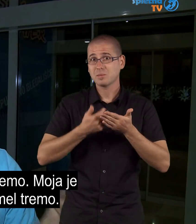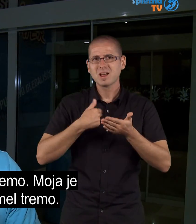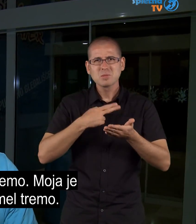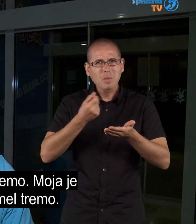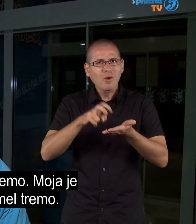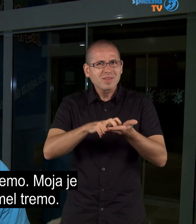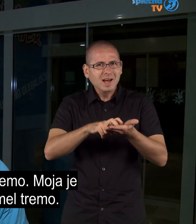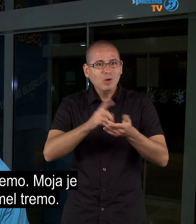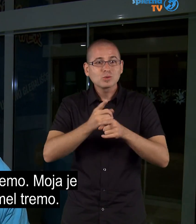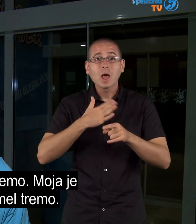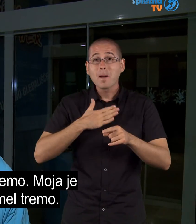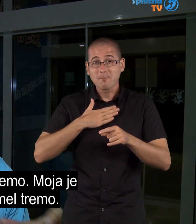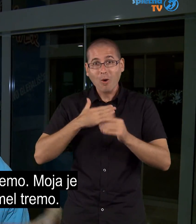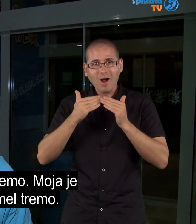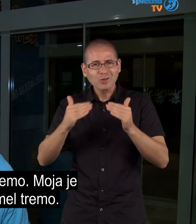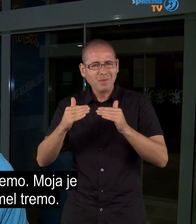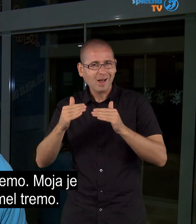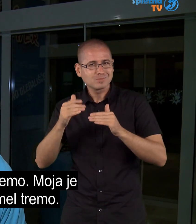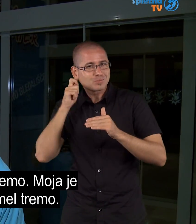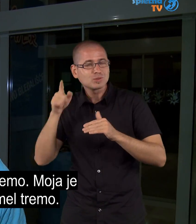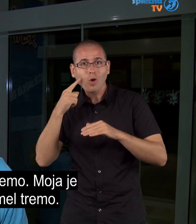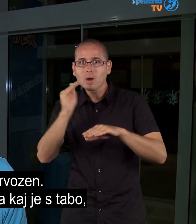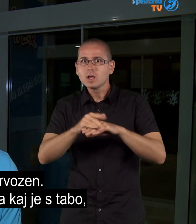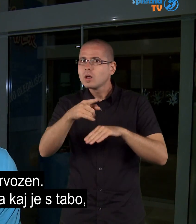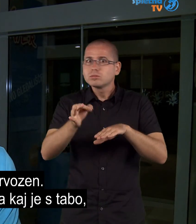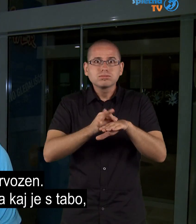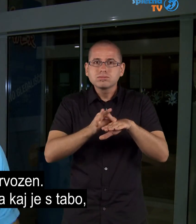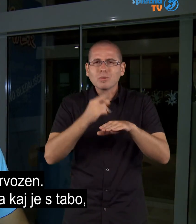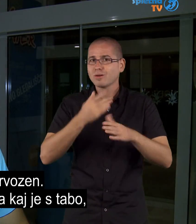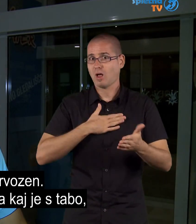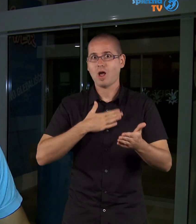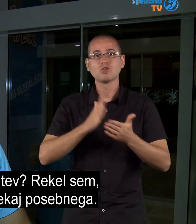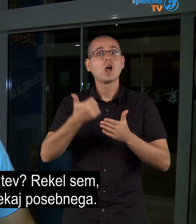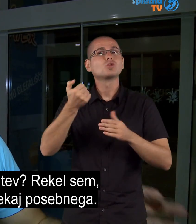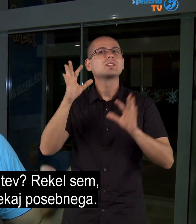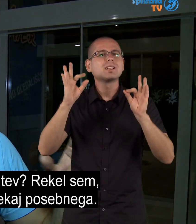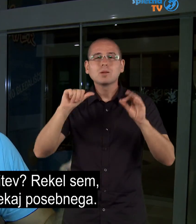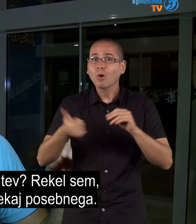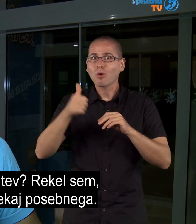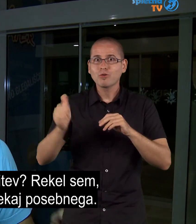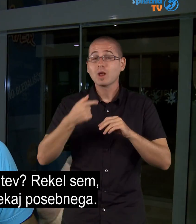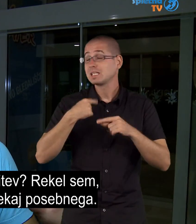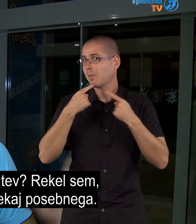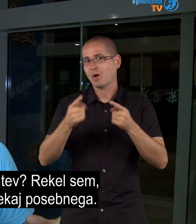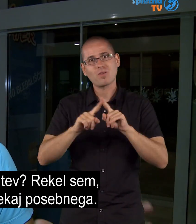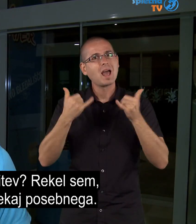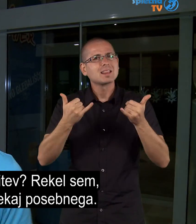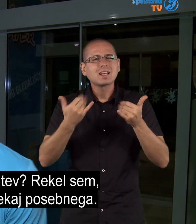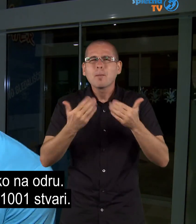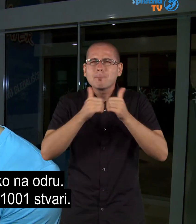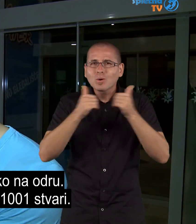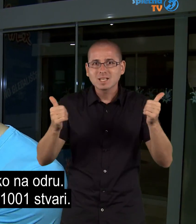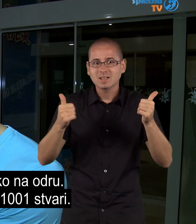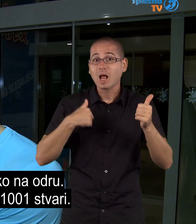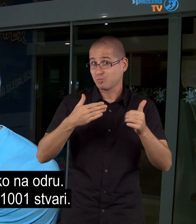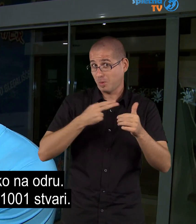Priznam, imel sem tremo, tudi moja je danes opazila doma, da sem bil ves nervozen. Rekel, kaj s tabo pisa, se že 110 ponovitev smo rekel, ne, glej, danes je ta predstava nekaj posebej. Je imel